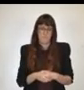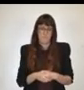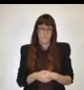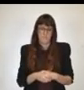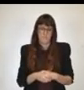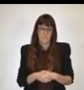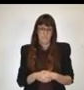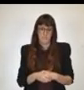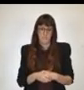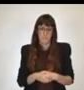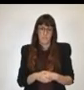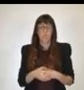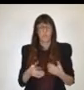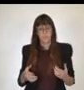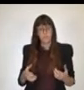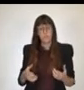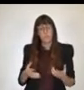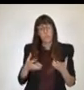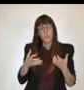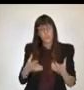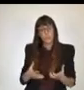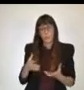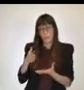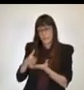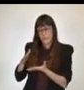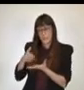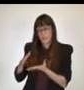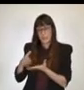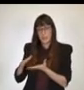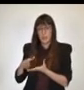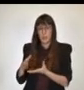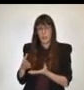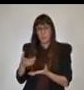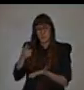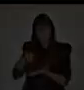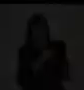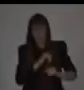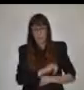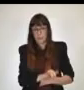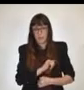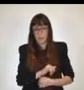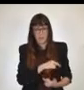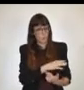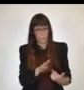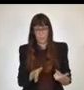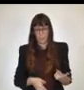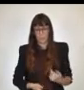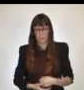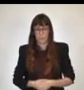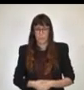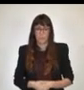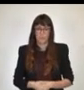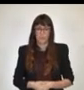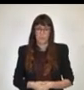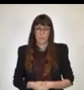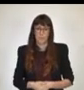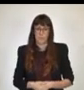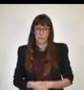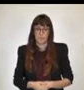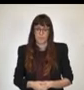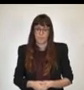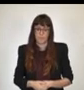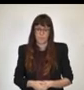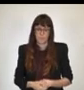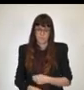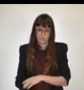partie de sa trésorerie et à développer des démarches commerciales conjointes. Quatrième volet de cette stratégie plus que